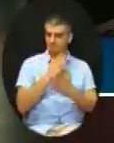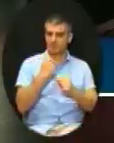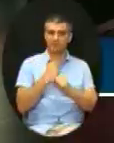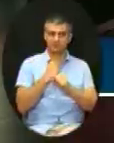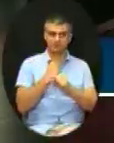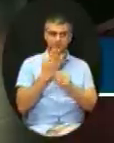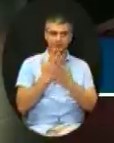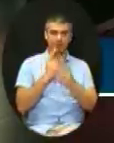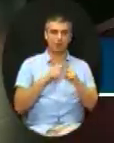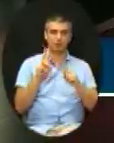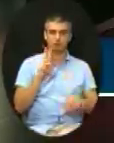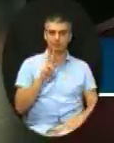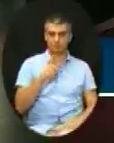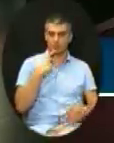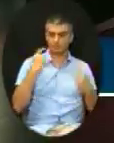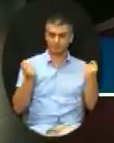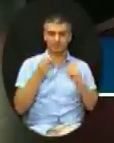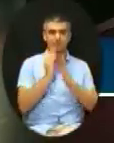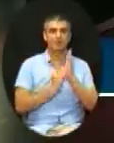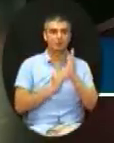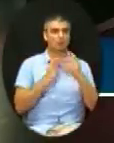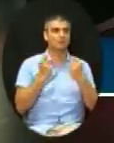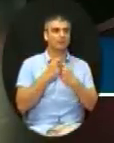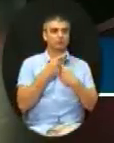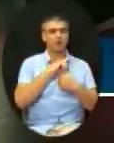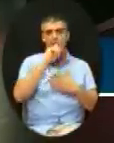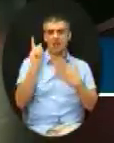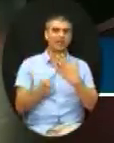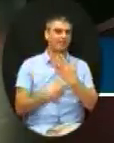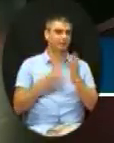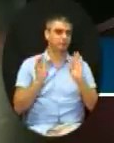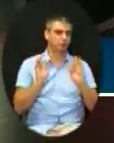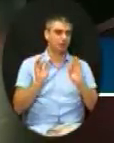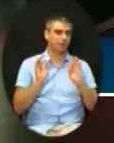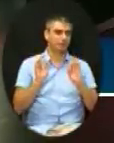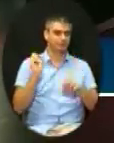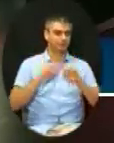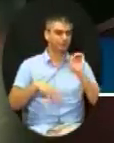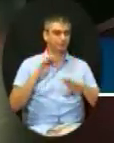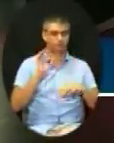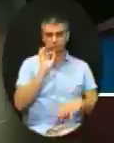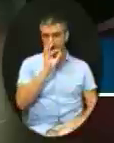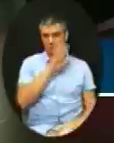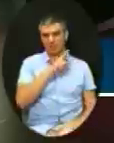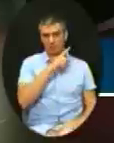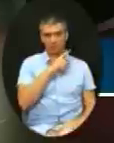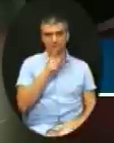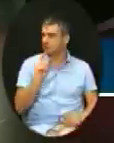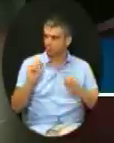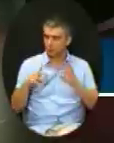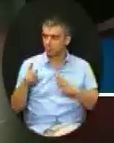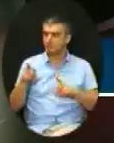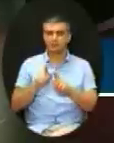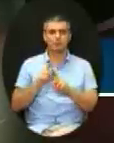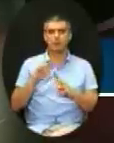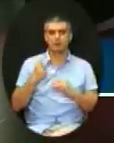אגב, כבר בחודש פברואר פרסמתם נתונים באשר להיקפים של התרומות האלה וה... לא תרומות, יותר